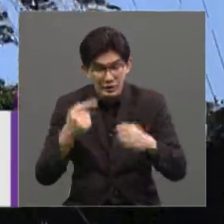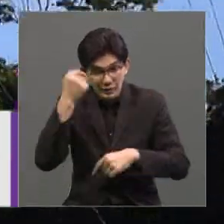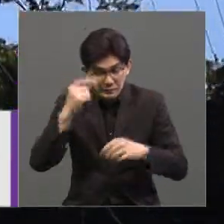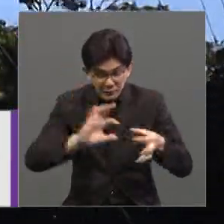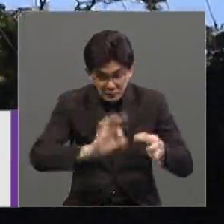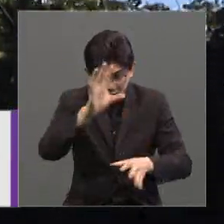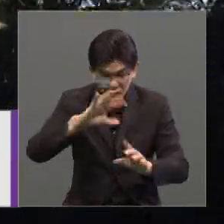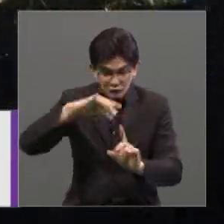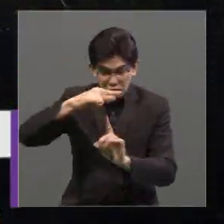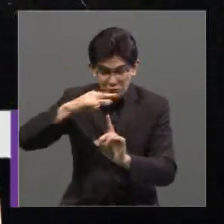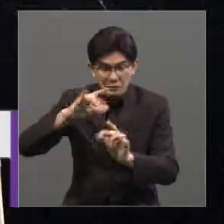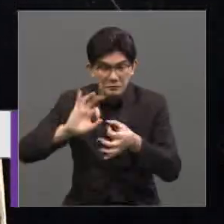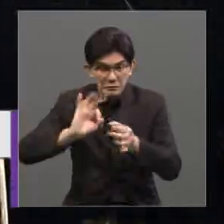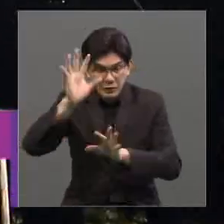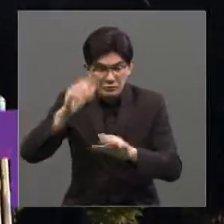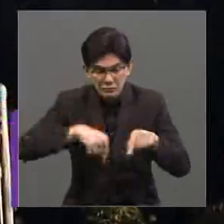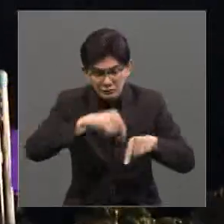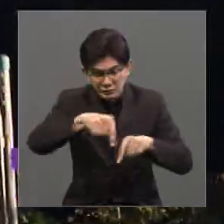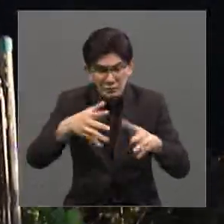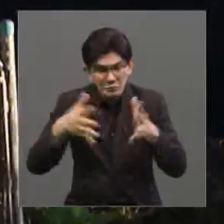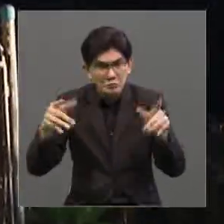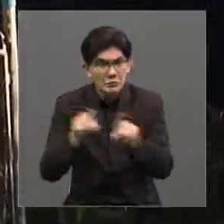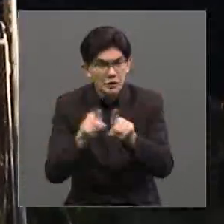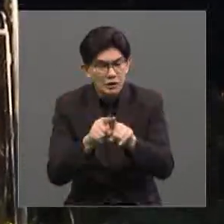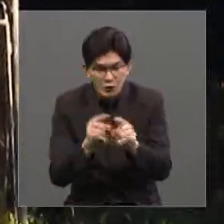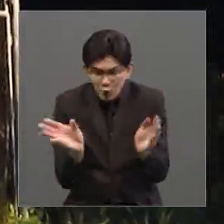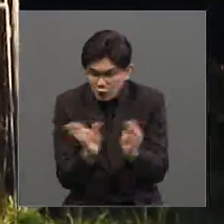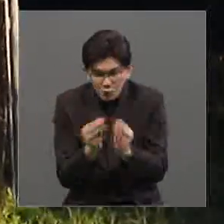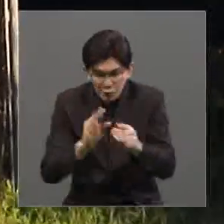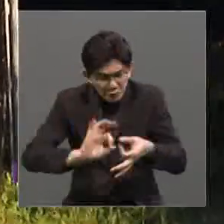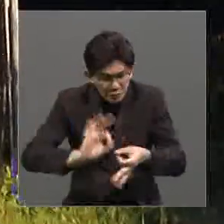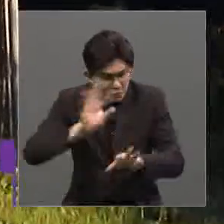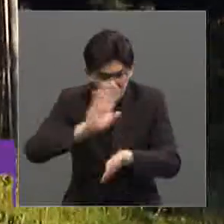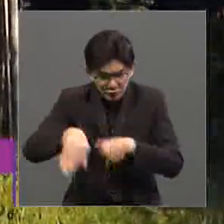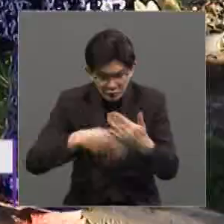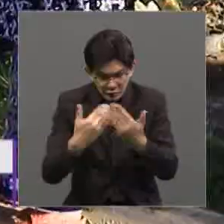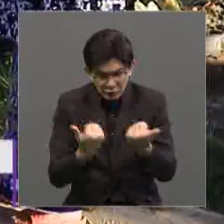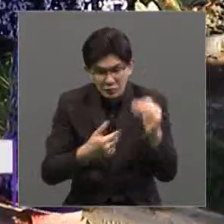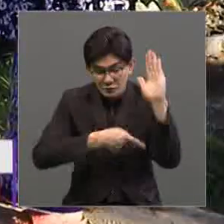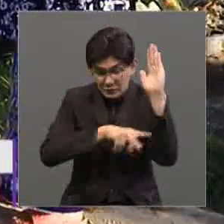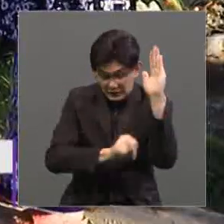เสาส่งสัญญาณโทรศัพท์หลายจุดค่ะรวมๆแล้วเหตุการณ์ที่เกิดขึ้นเนี่ยนะคะในจังหวัด